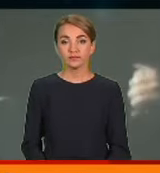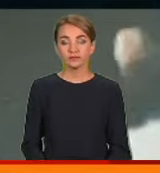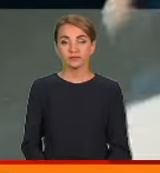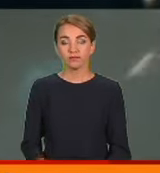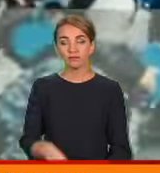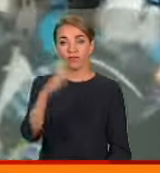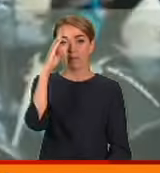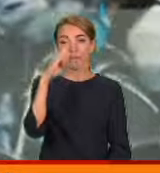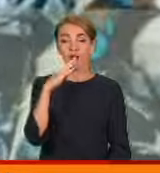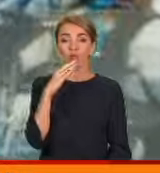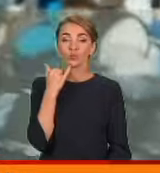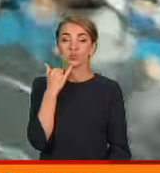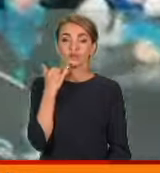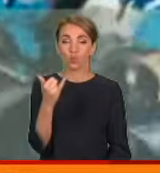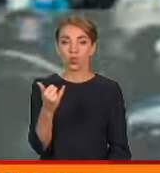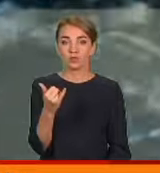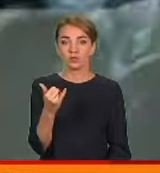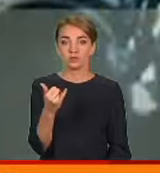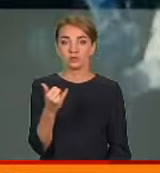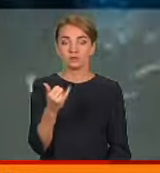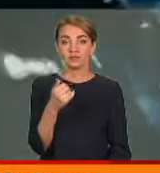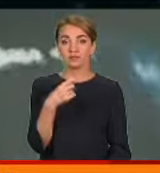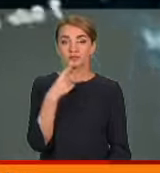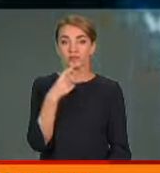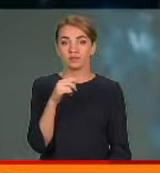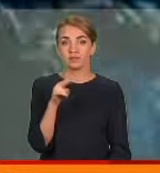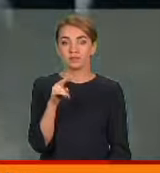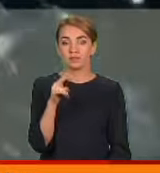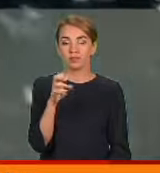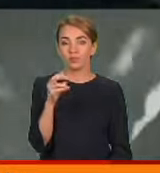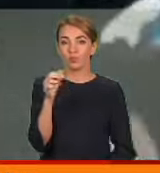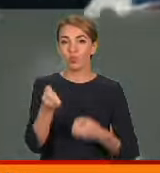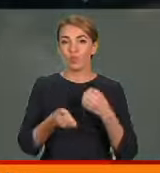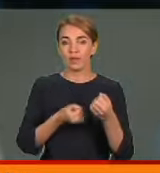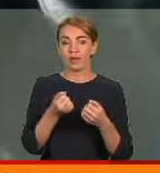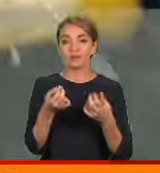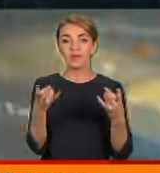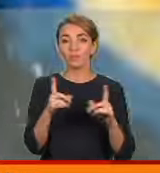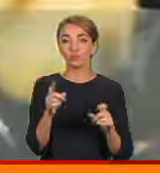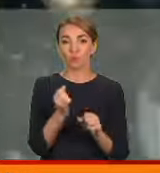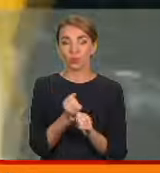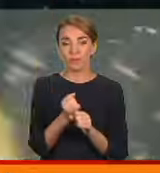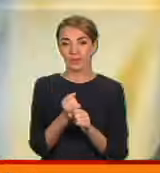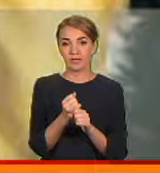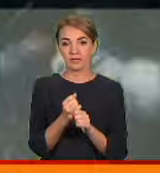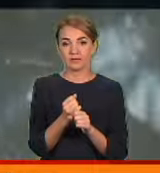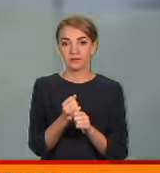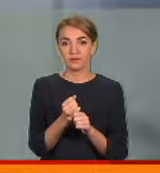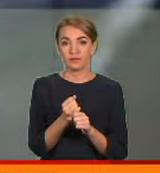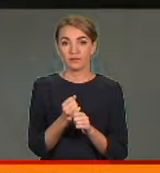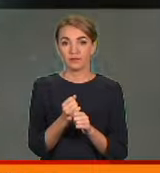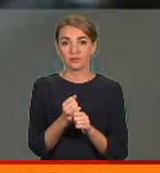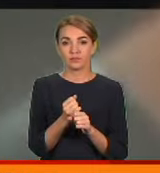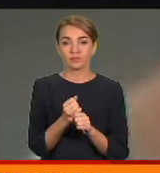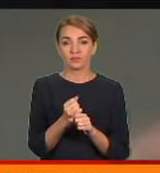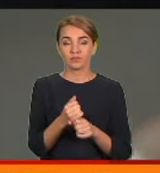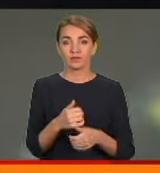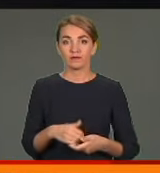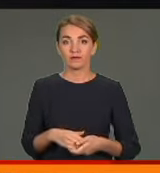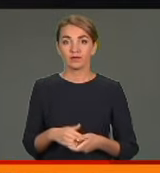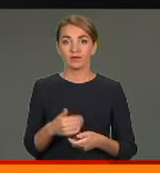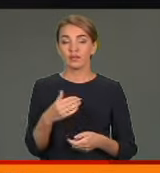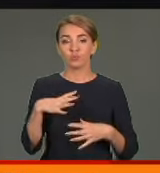Батько дзвонить, студентів побили. І треба щось зробити. Ми його якби весь час пускали. Тобто